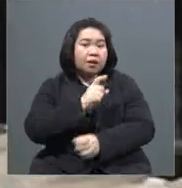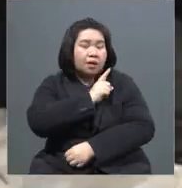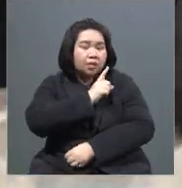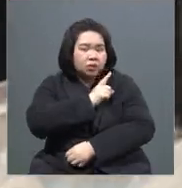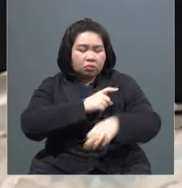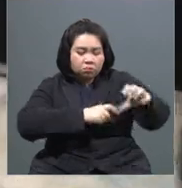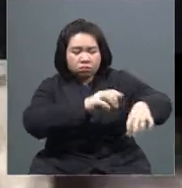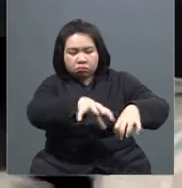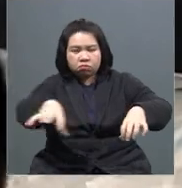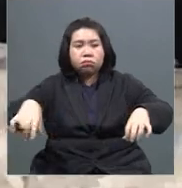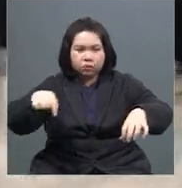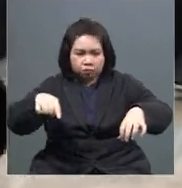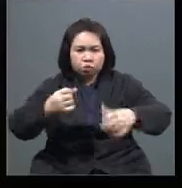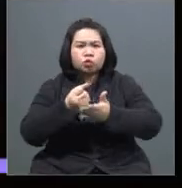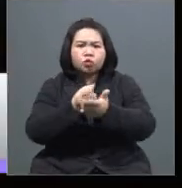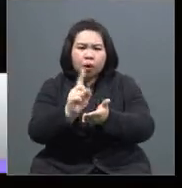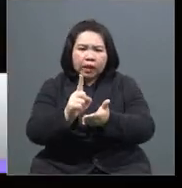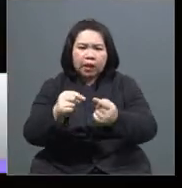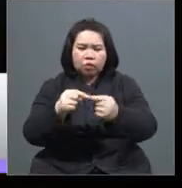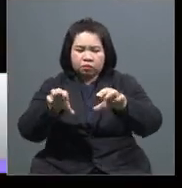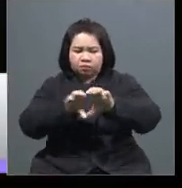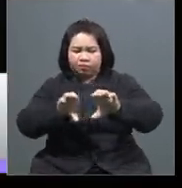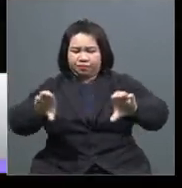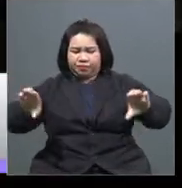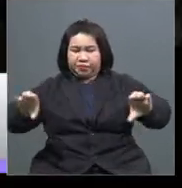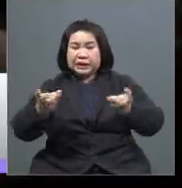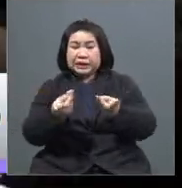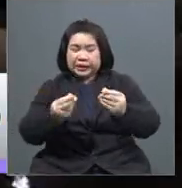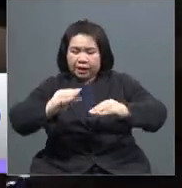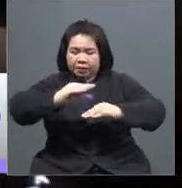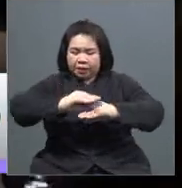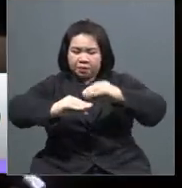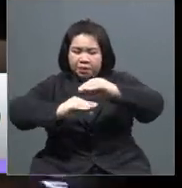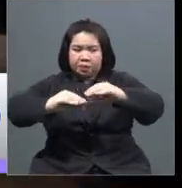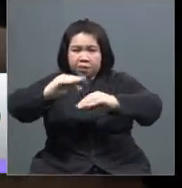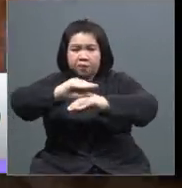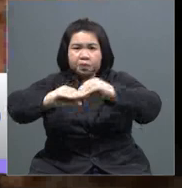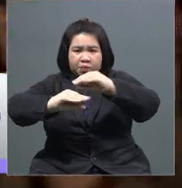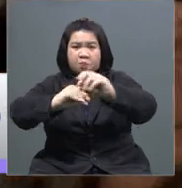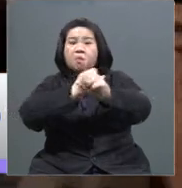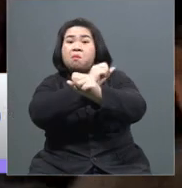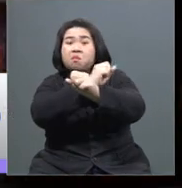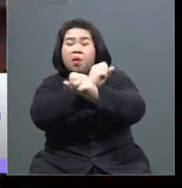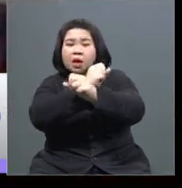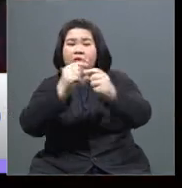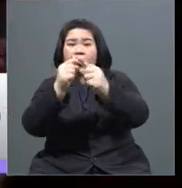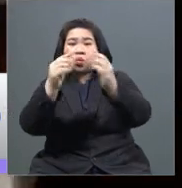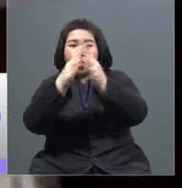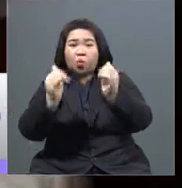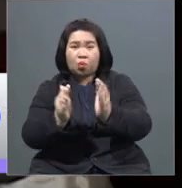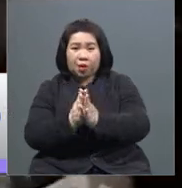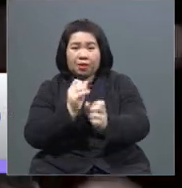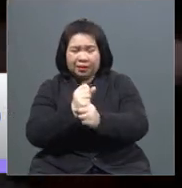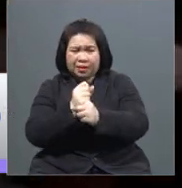านเนี่ยนะเข้าไปช่วยกันซ่อมแซมแนวกำแพงกระสอบทรายบริเวณพระธาตุล่าหนองที่ทางเทศบาลเมืองหนองคายทำเอา